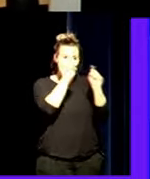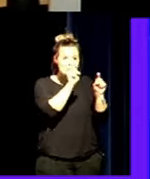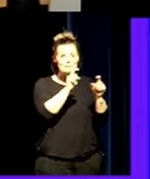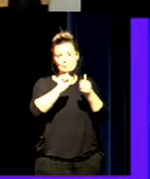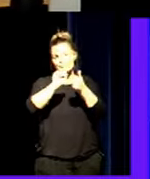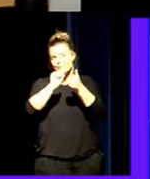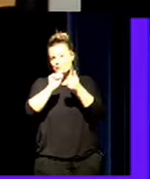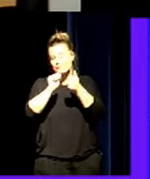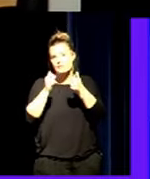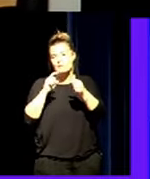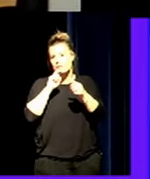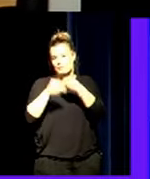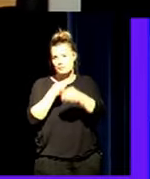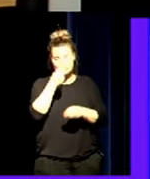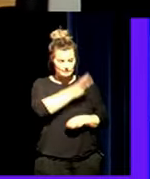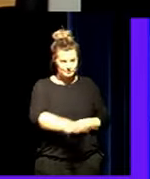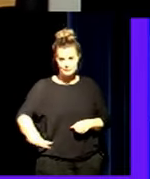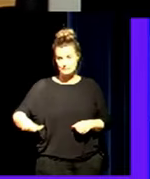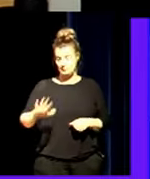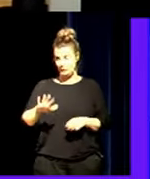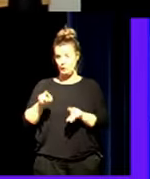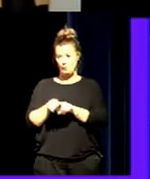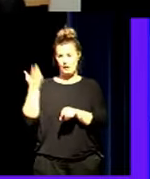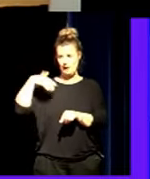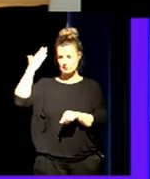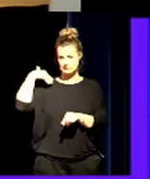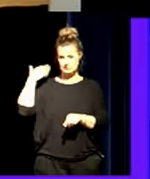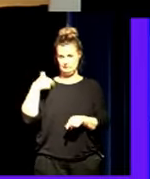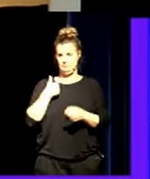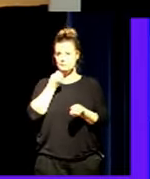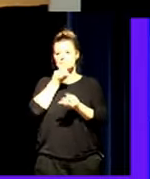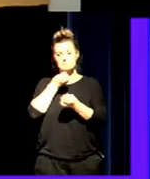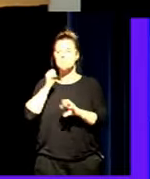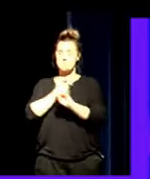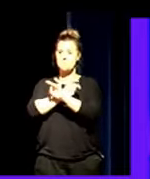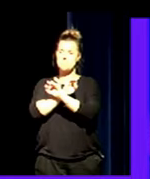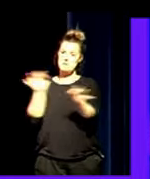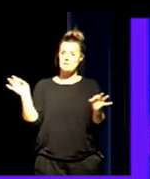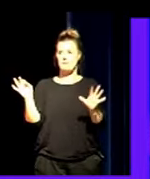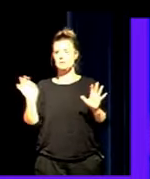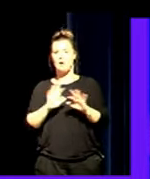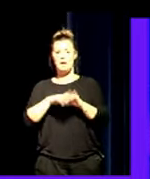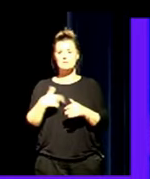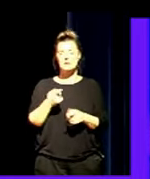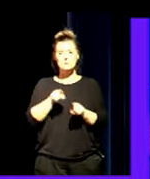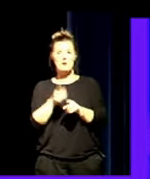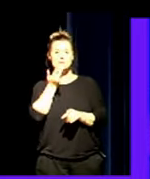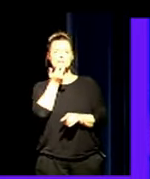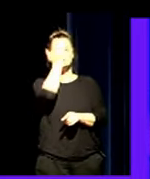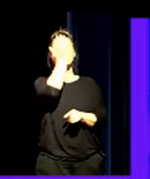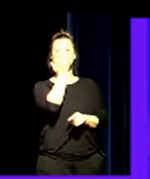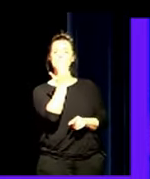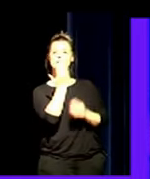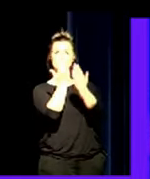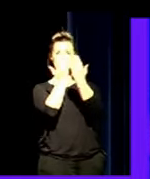ez da. Baina lehen epeatzen nuen bezala, bale, perfecto, esan dugu. Venga, da, isla, azken finan da eskilu bat, da, nola erabiltzen